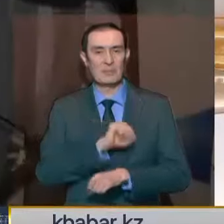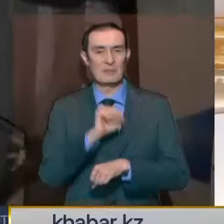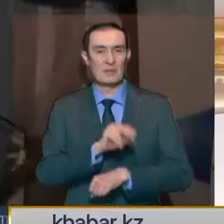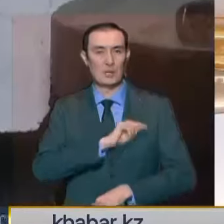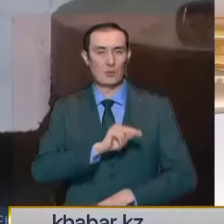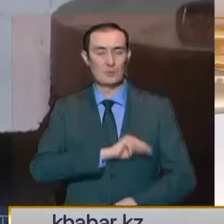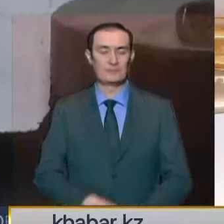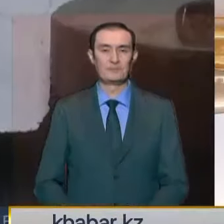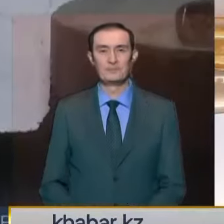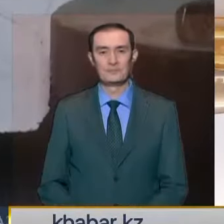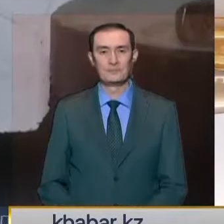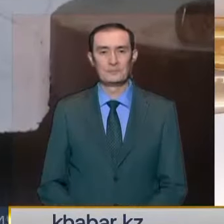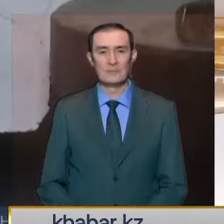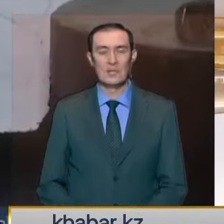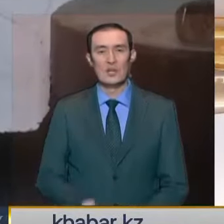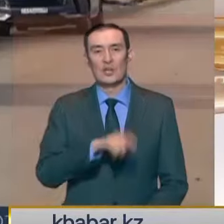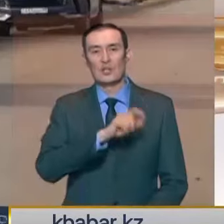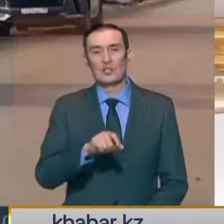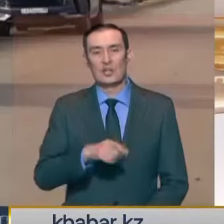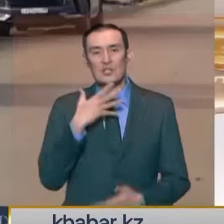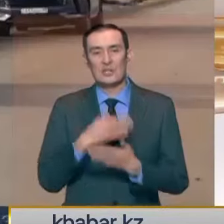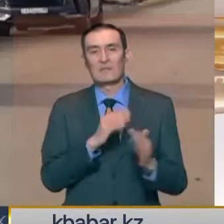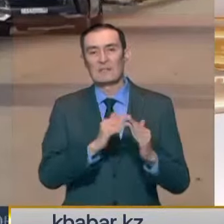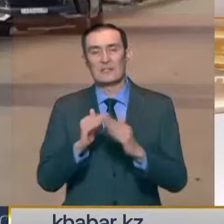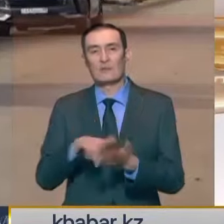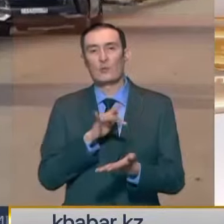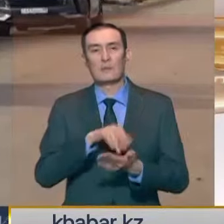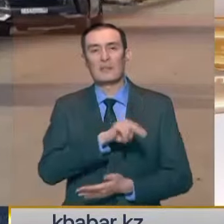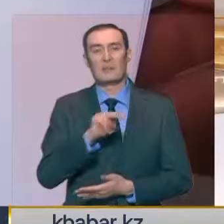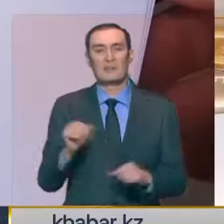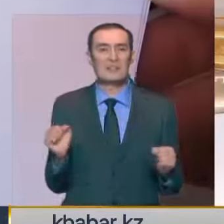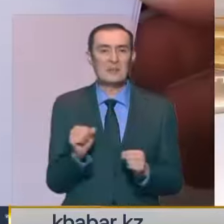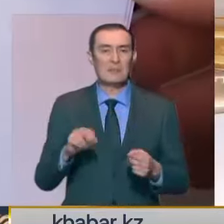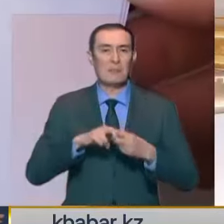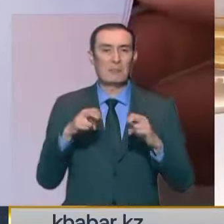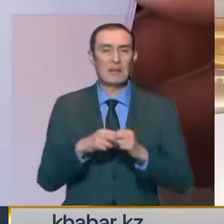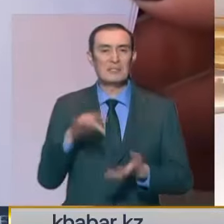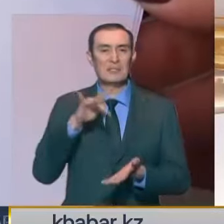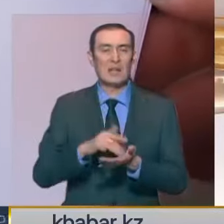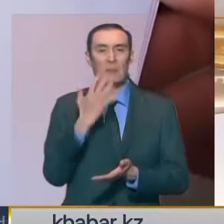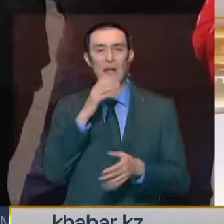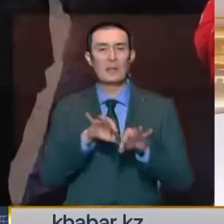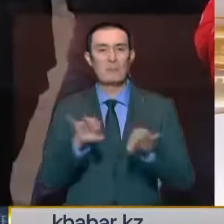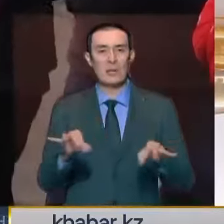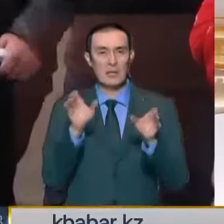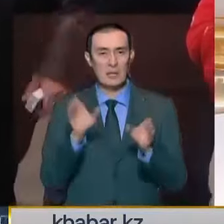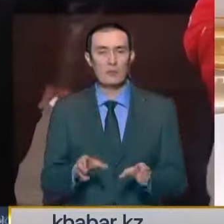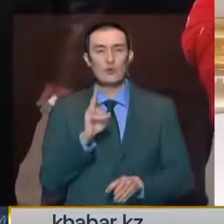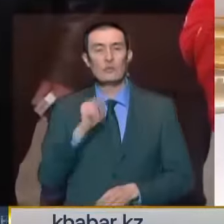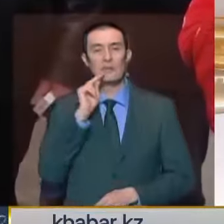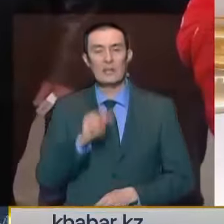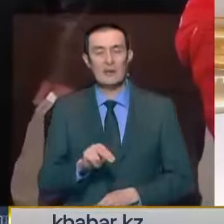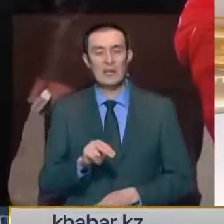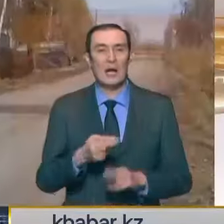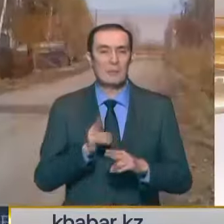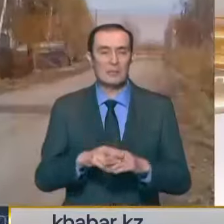приостановили дело труба жители частного сектора твв из-за проблем с центральным отоплением Кто виноват разбирались об этом